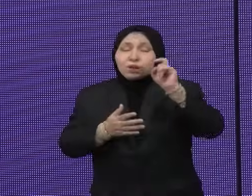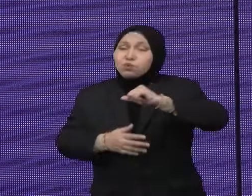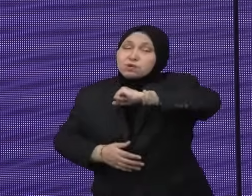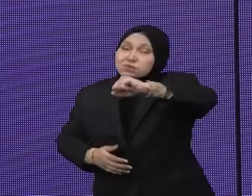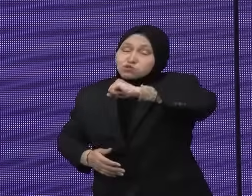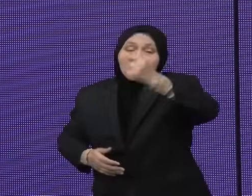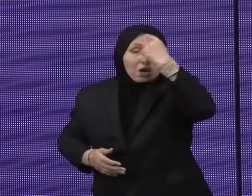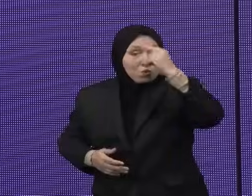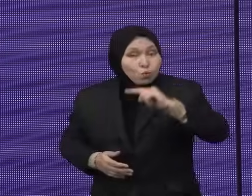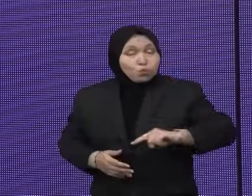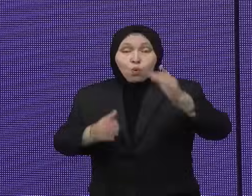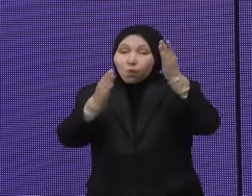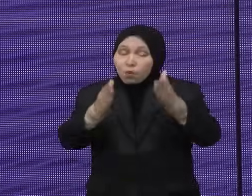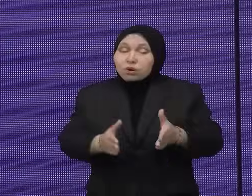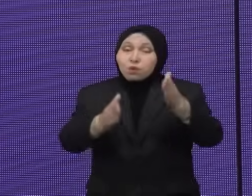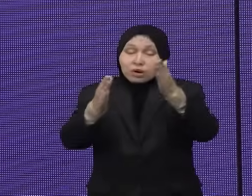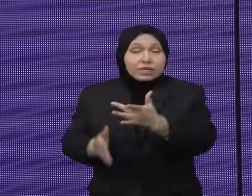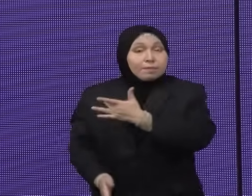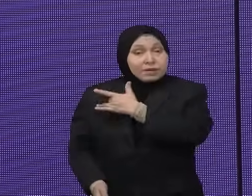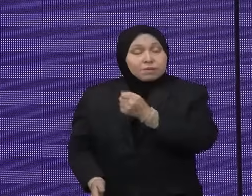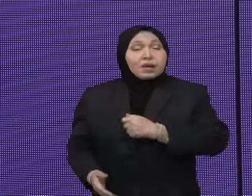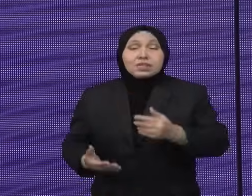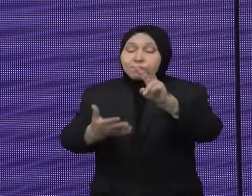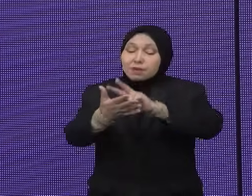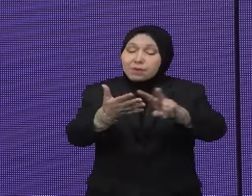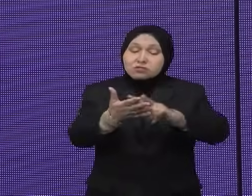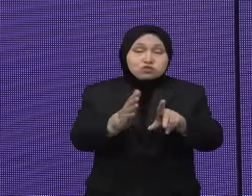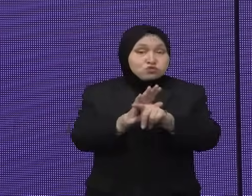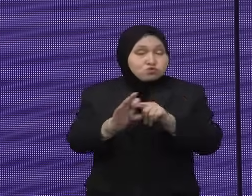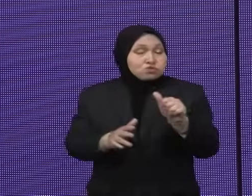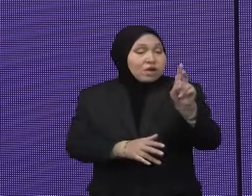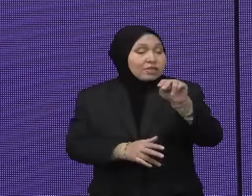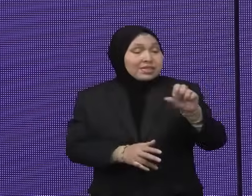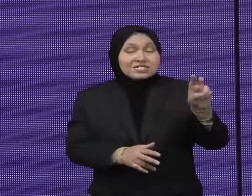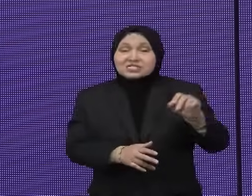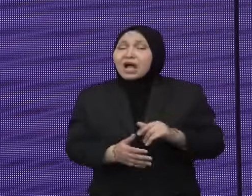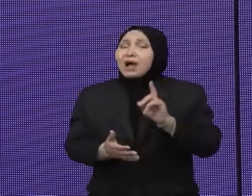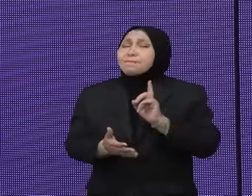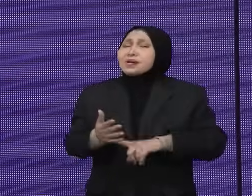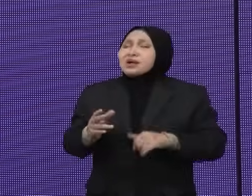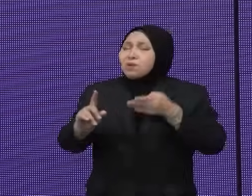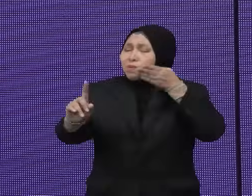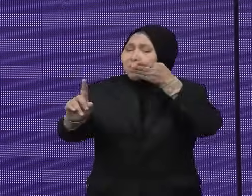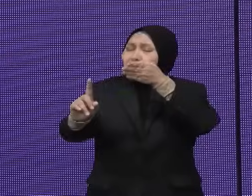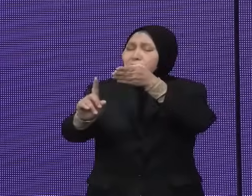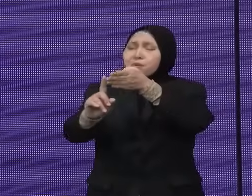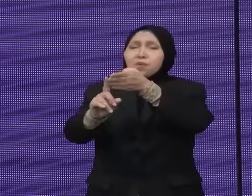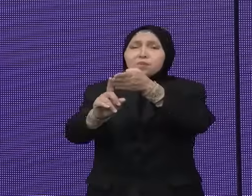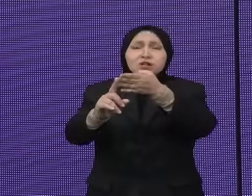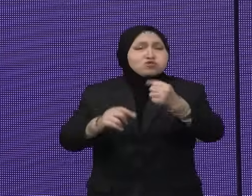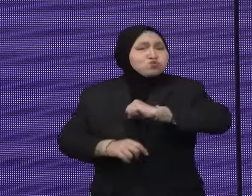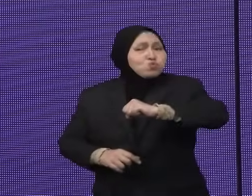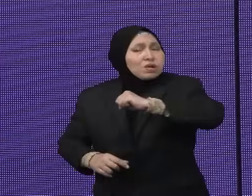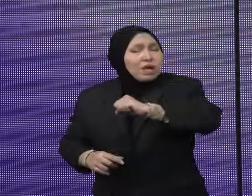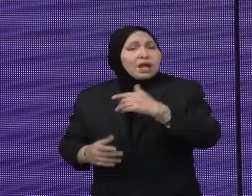diperjuangkan bagi orang-orang yang beriman yang membaca surah An-Nisa. Dan apakah hala tuju perjuangan? Bercakap tentang